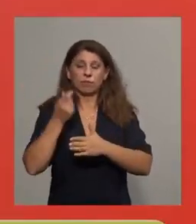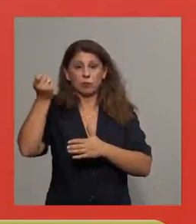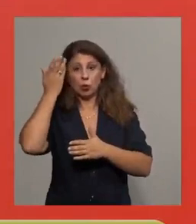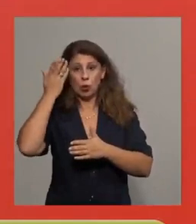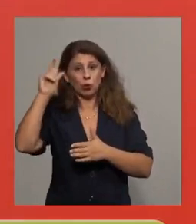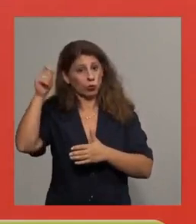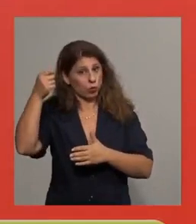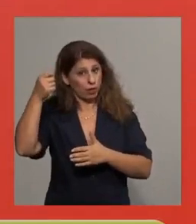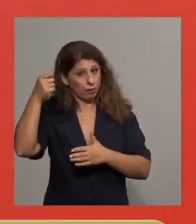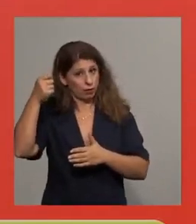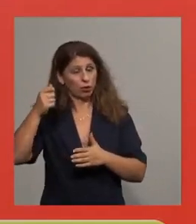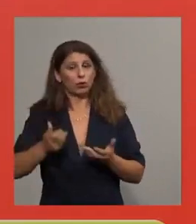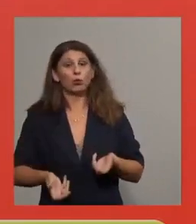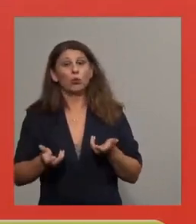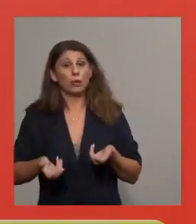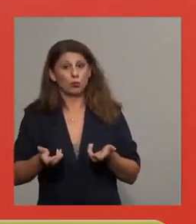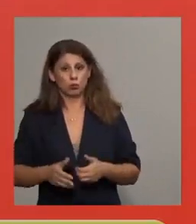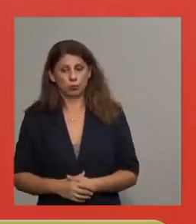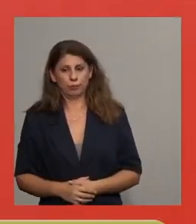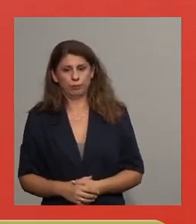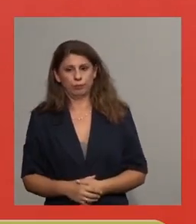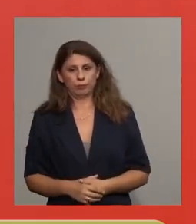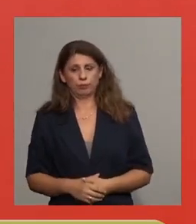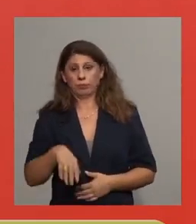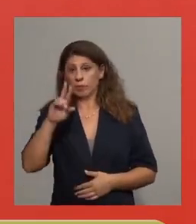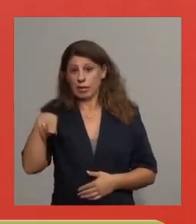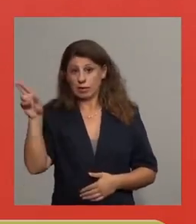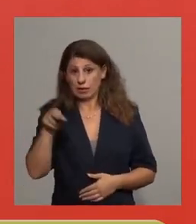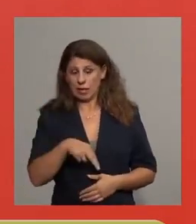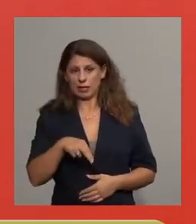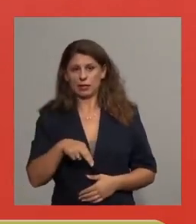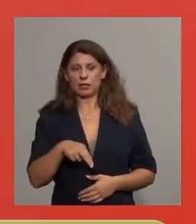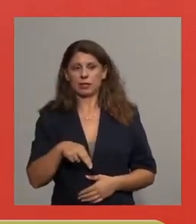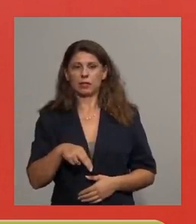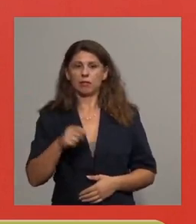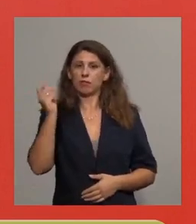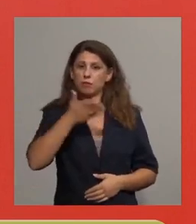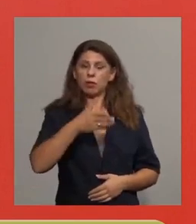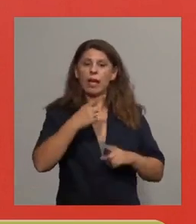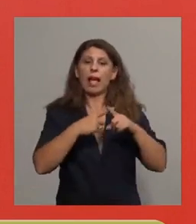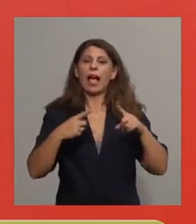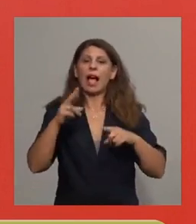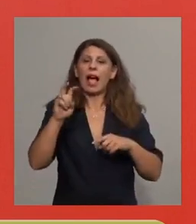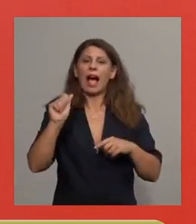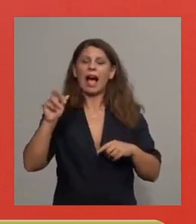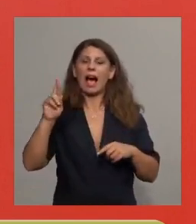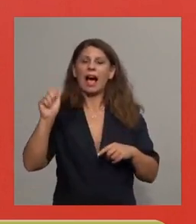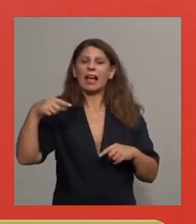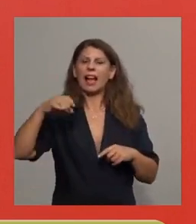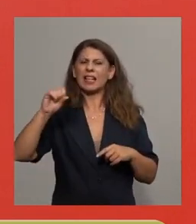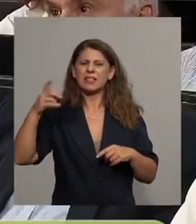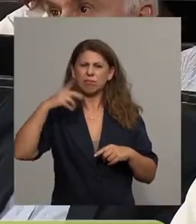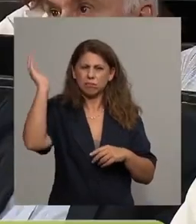ηλεκτρικού ρεύματος και του φυσικού αερίου. Κατάργηση της χρέωσης του χαρατσιού των ΑΠΕ στους